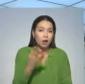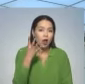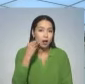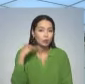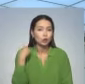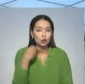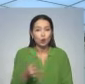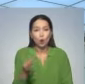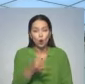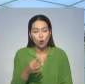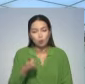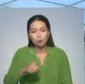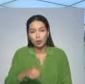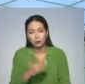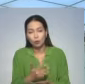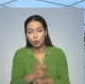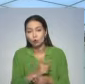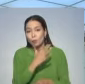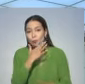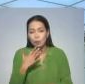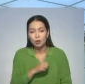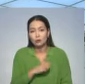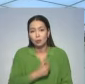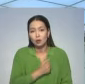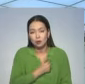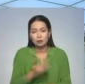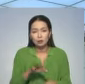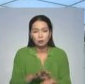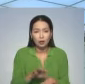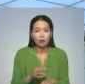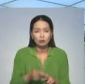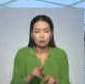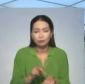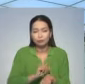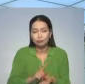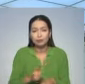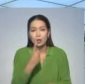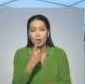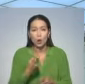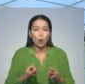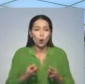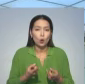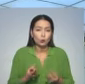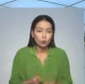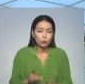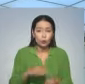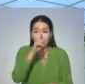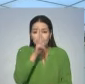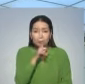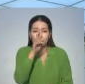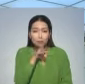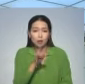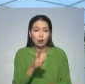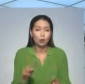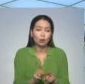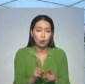Түркістан облыстары алда тұр. Бір өкініштісі жаман аурудың жасарып кеткені соншалық туғанына 1-2 ай болған сәбилерде де